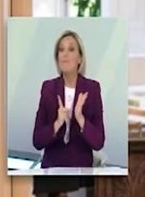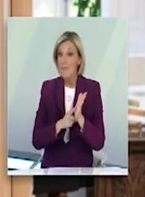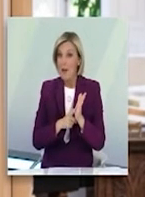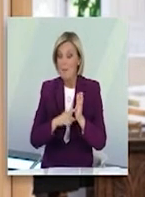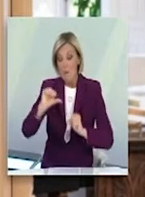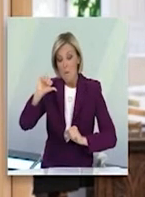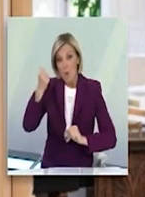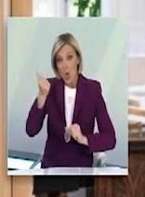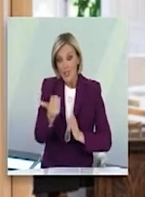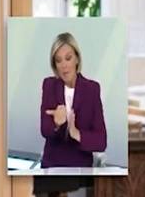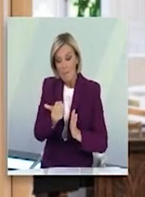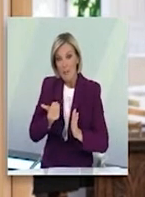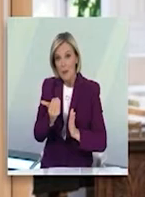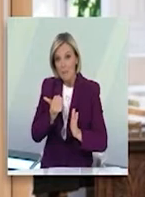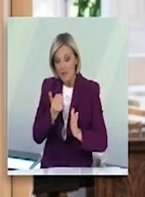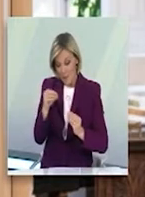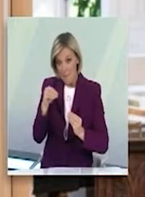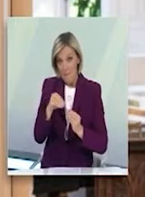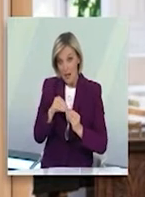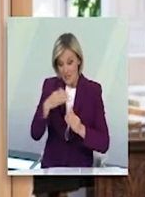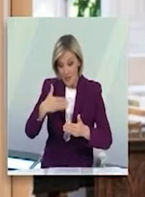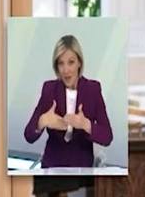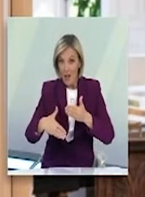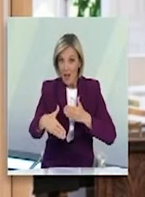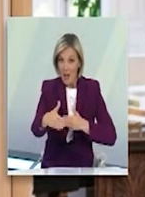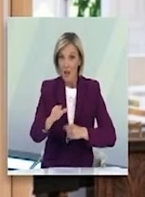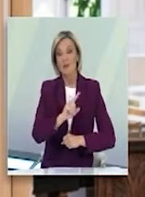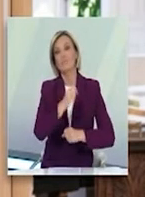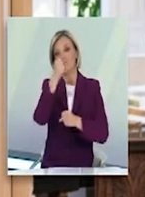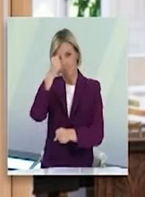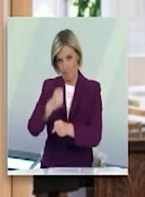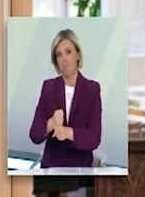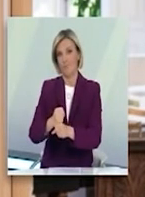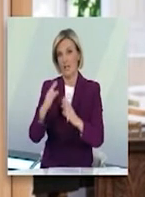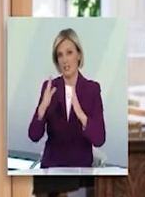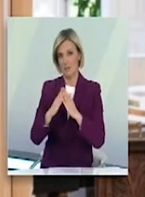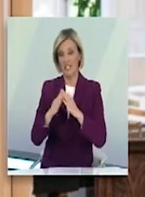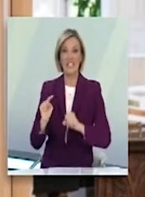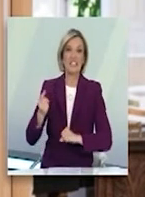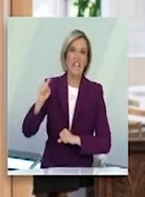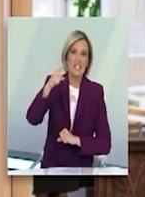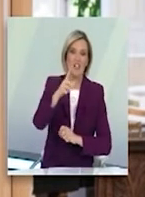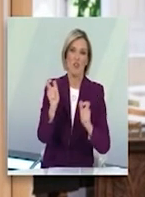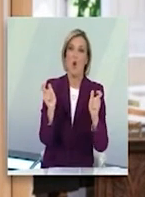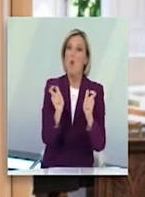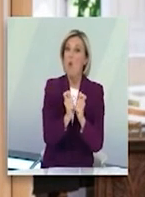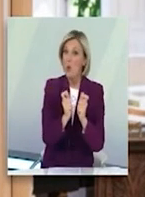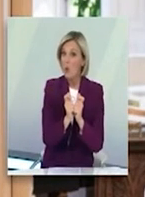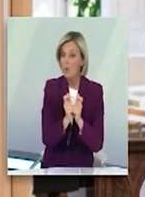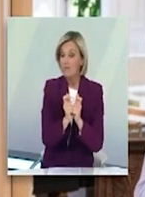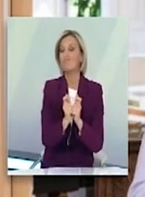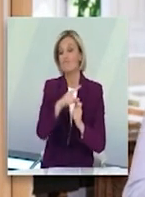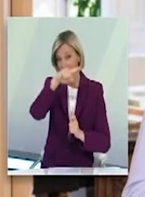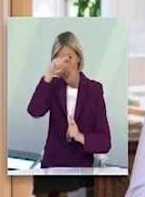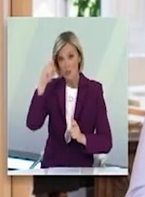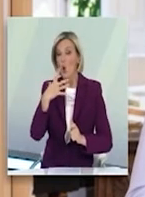δεύτερο. Γι' αυτό και το Πάσχα πρέπει να μην ταξιδέψουμε. Η Αττική και οι μεγάλες πόλεις έχουν ακόμα